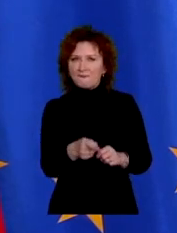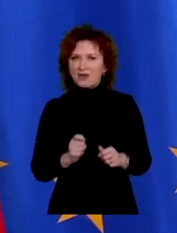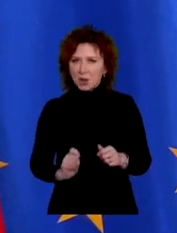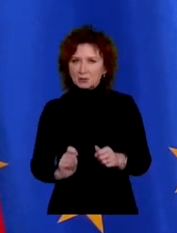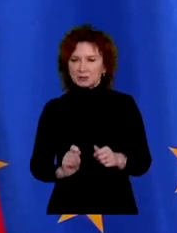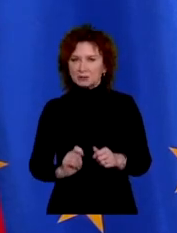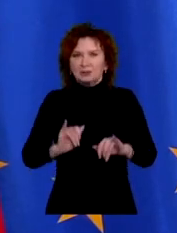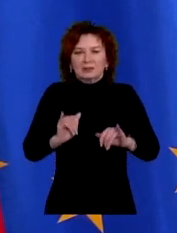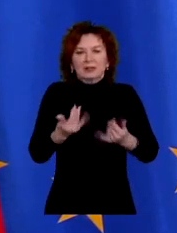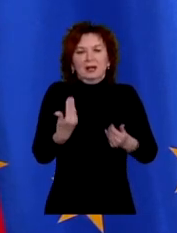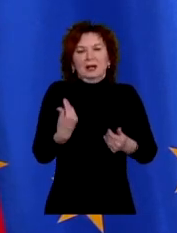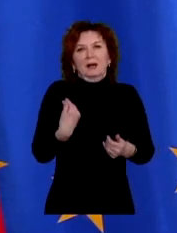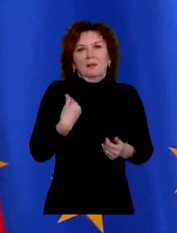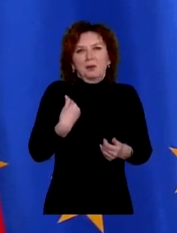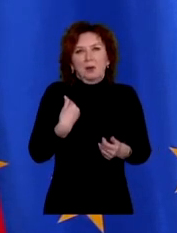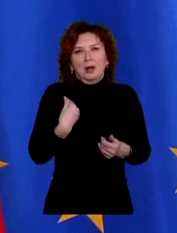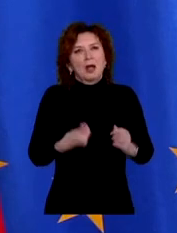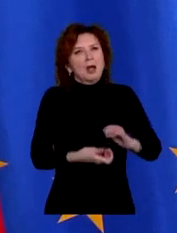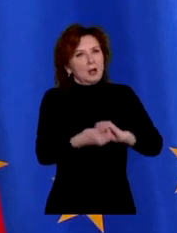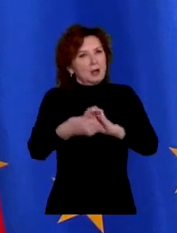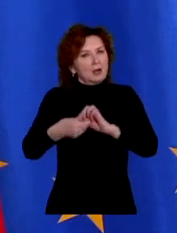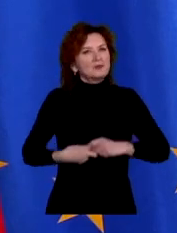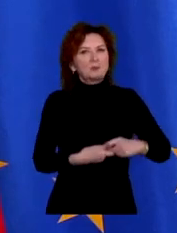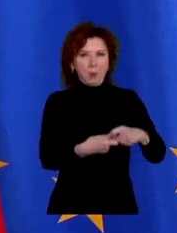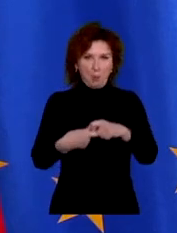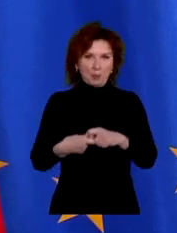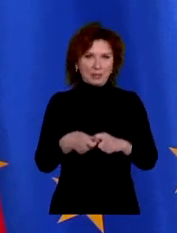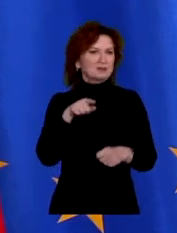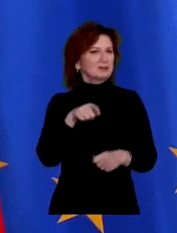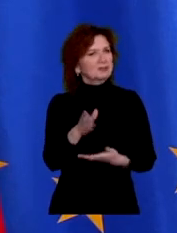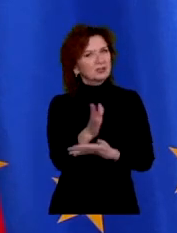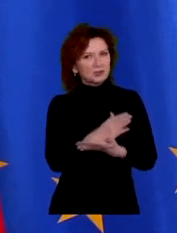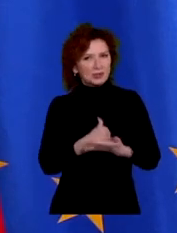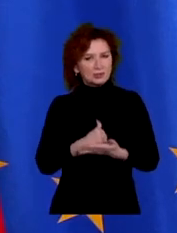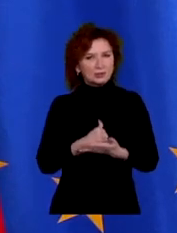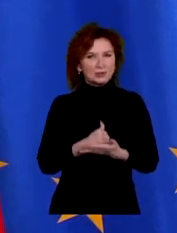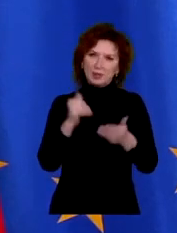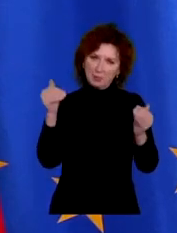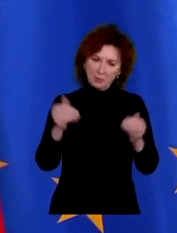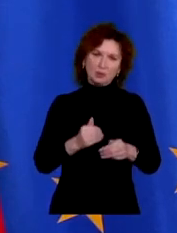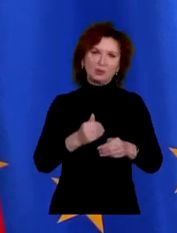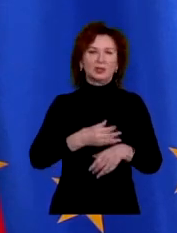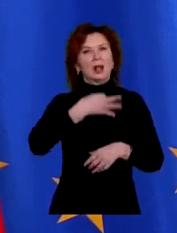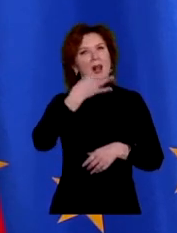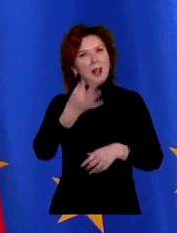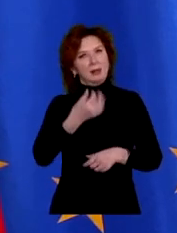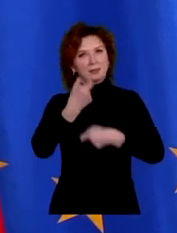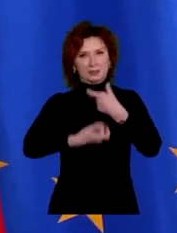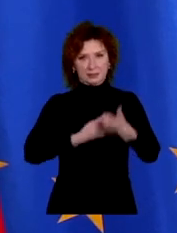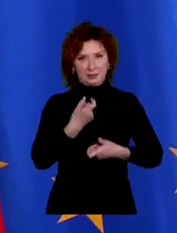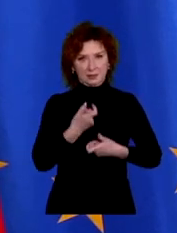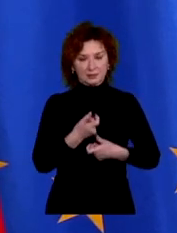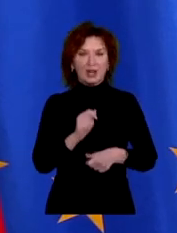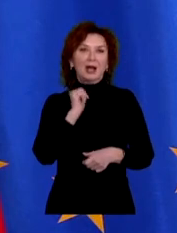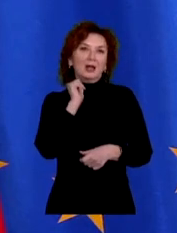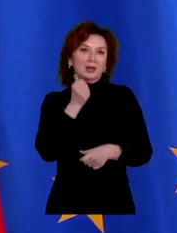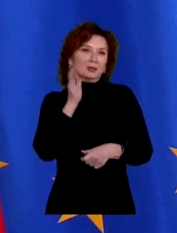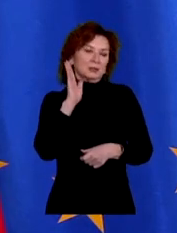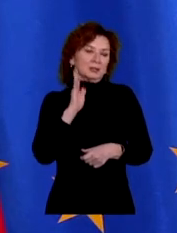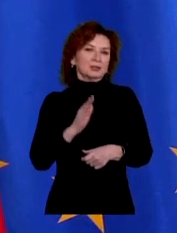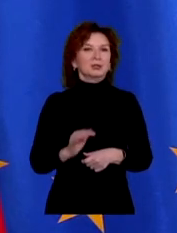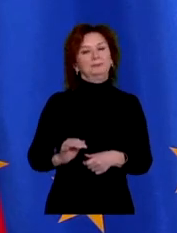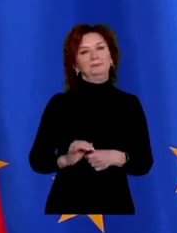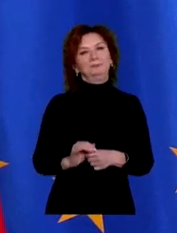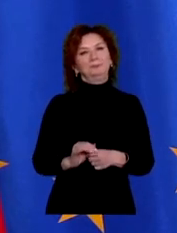w tych obszarach, w których mamy jeszcze trochę do zrobienia, ale przy okazji rocznicy staramy się mówić przede wszystkim